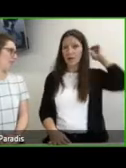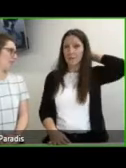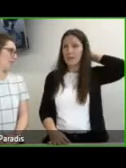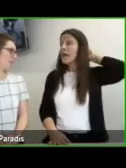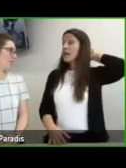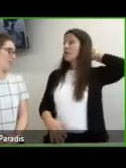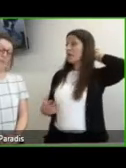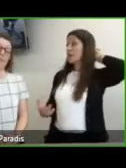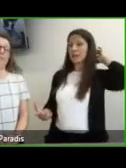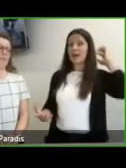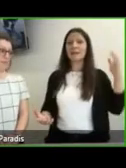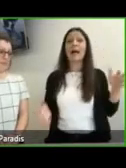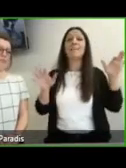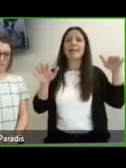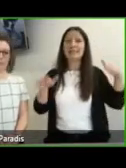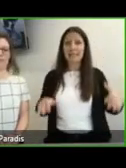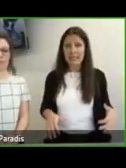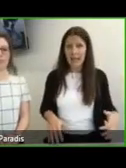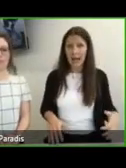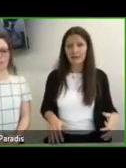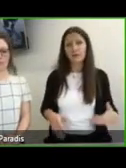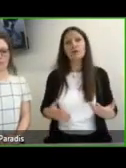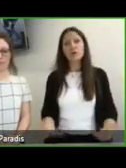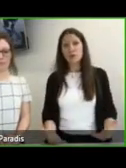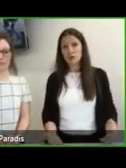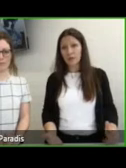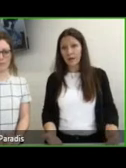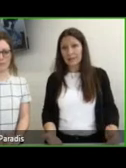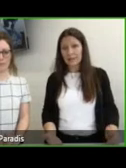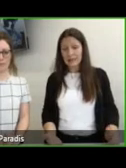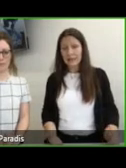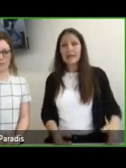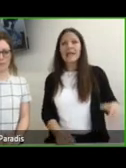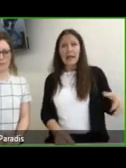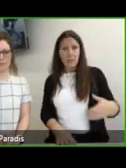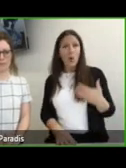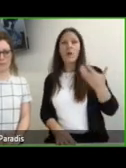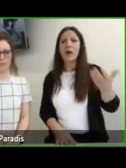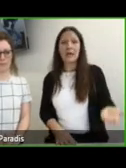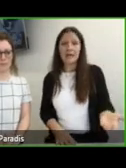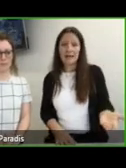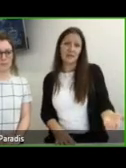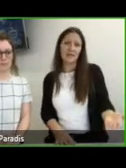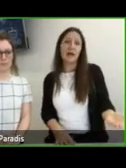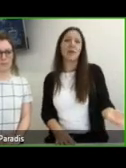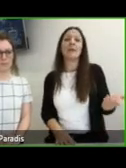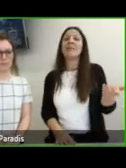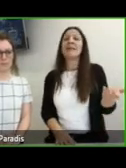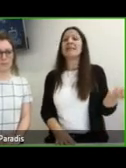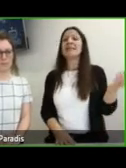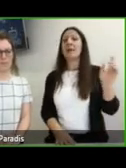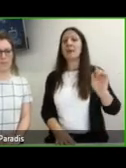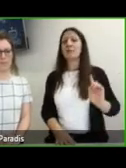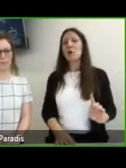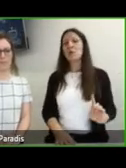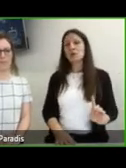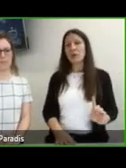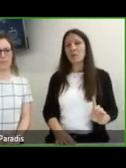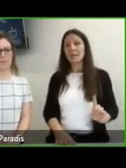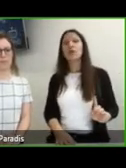la confirmer, j'ai tendance à baisser les gardes du jugement critique pour l'accepter d'emblée. Et c'est la